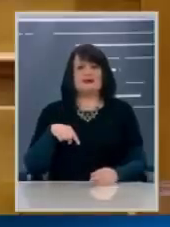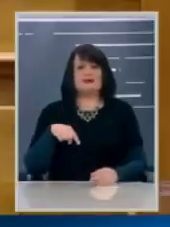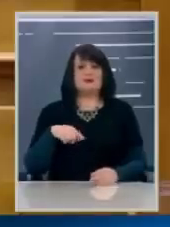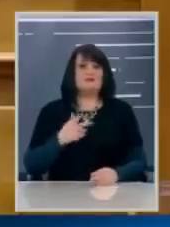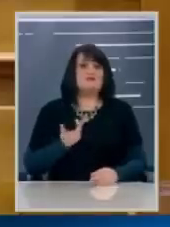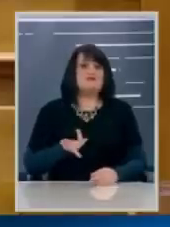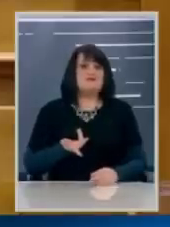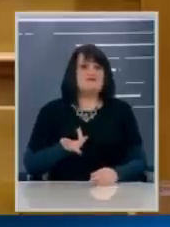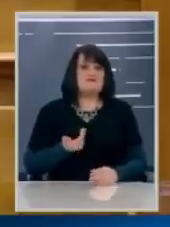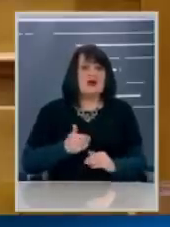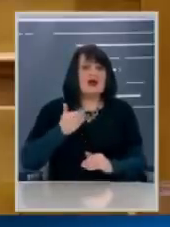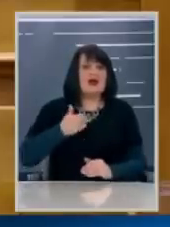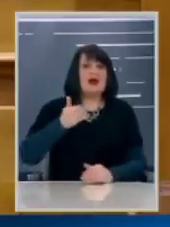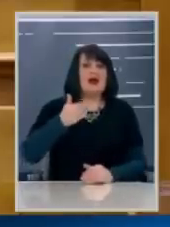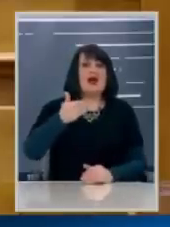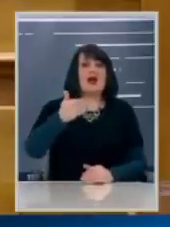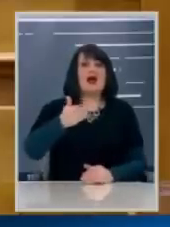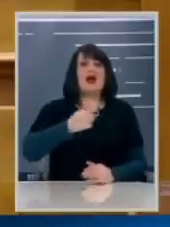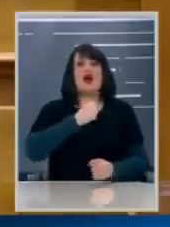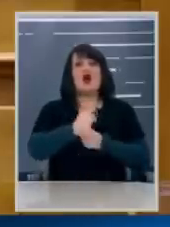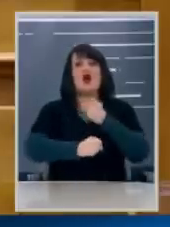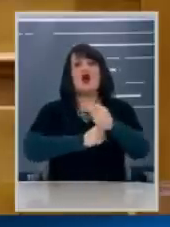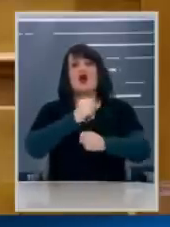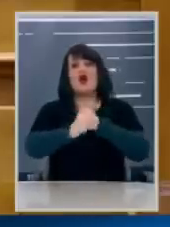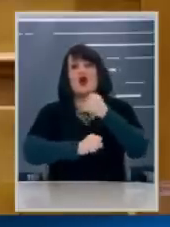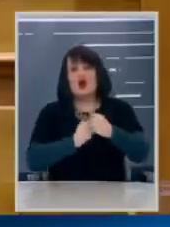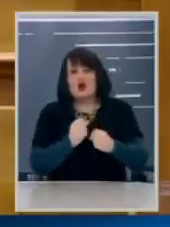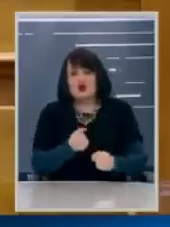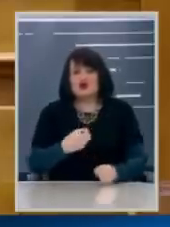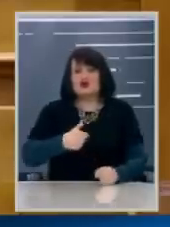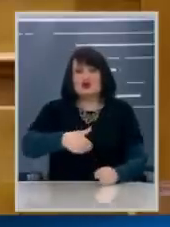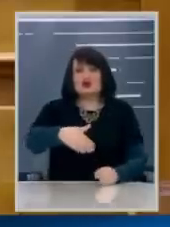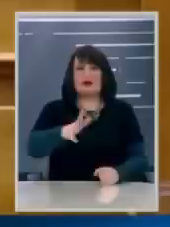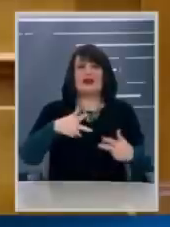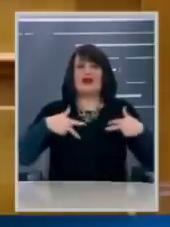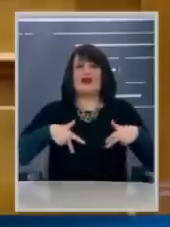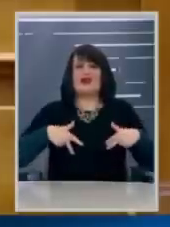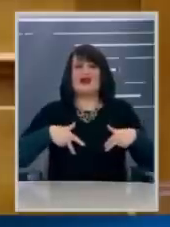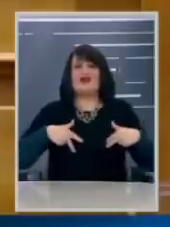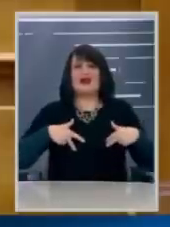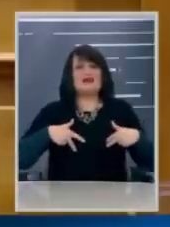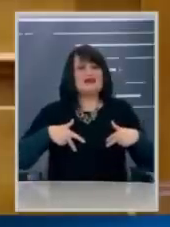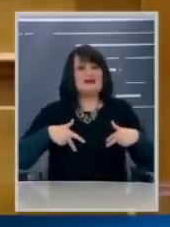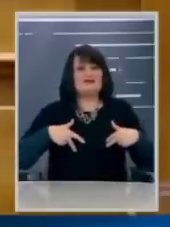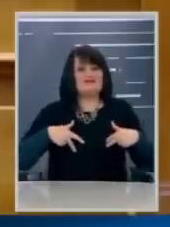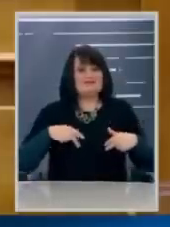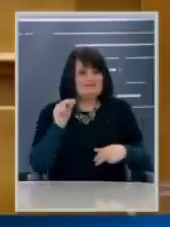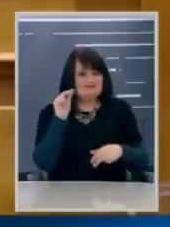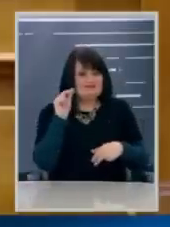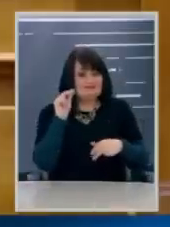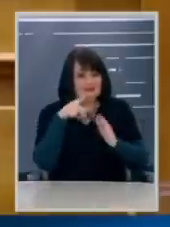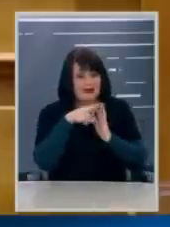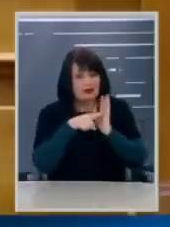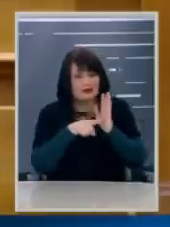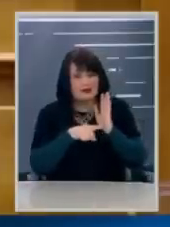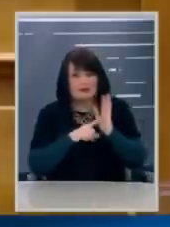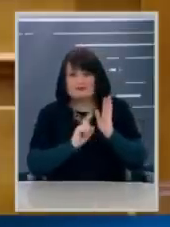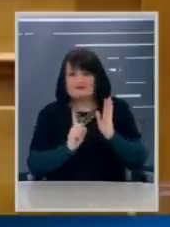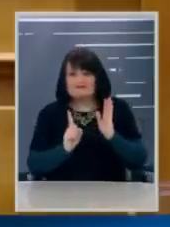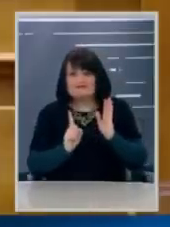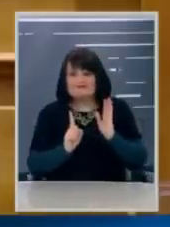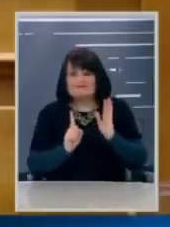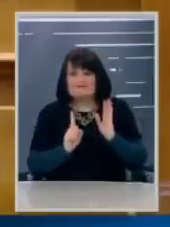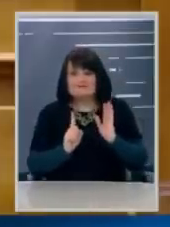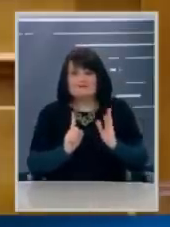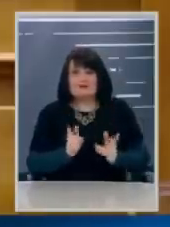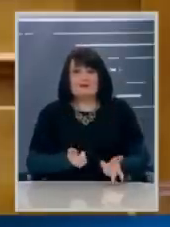δεσμεύσεις επόμενες χρονιές και επόμενες κυβερνήσεις. Τους έχω ακούσει εγώ άπειρες φορές σε συζητήσεις τηλεοράσεις